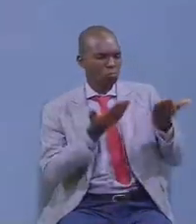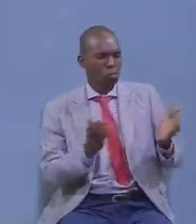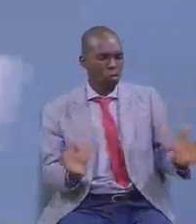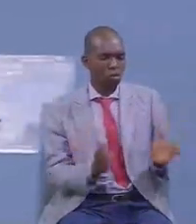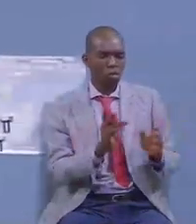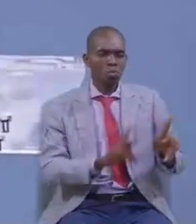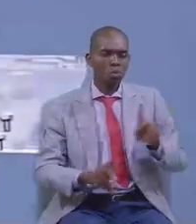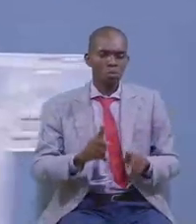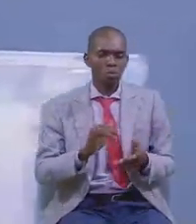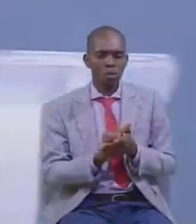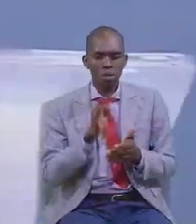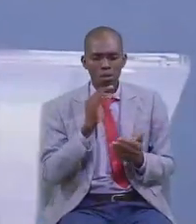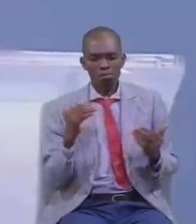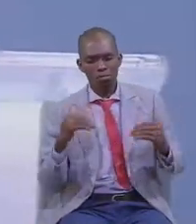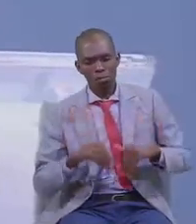comment est-ce que je peux les sauver,